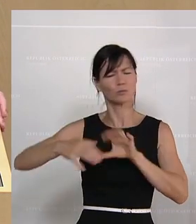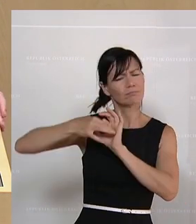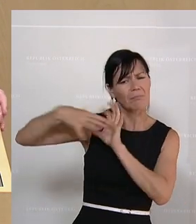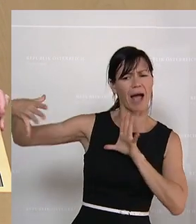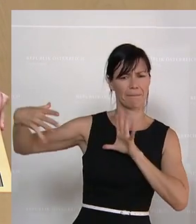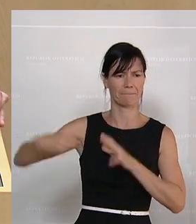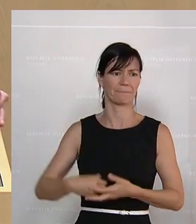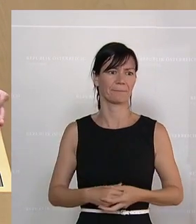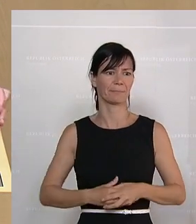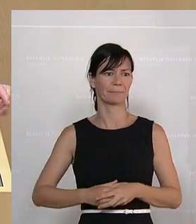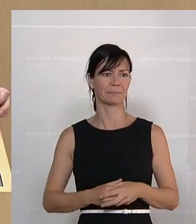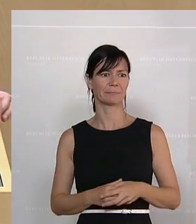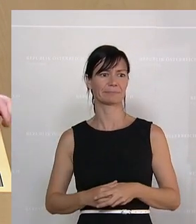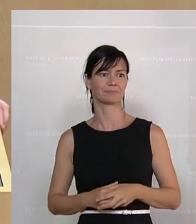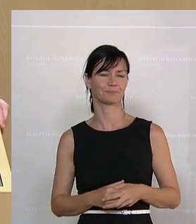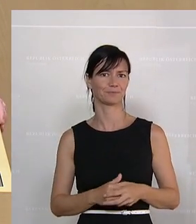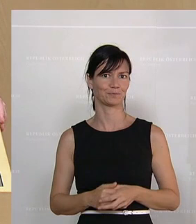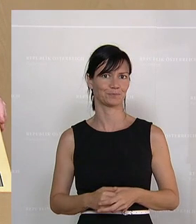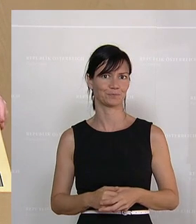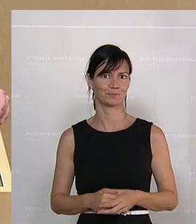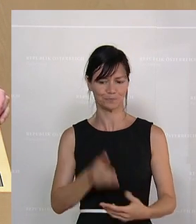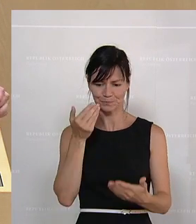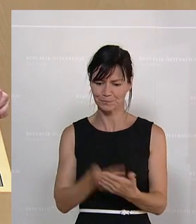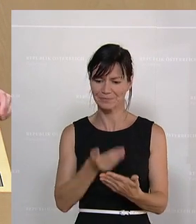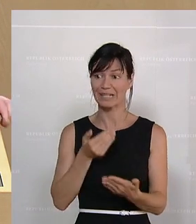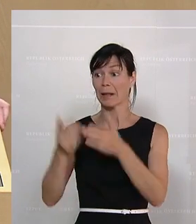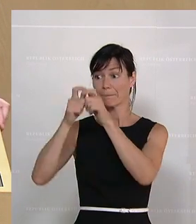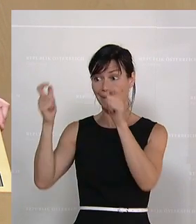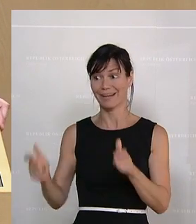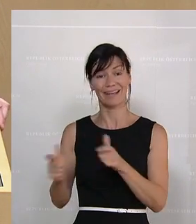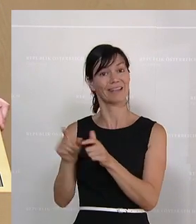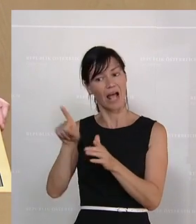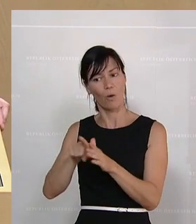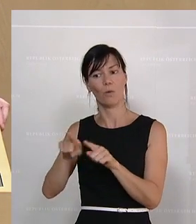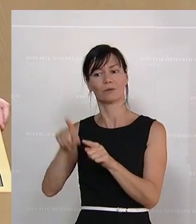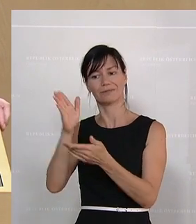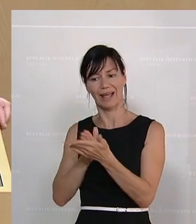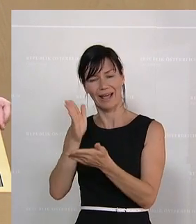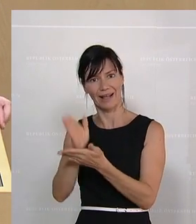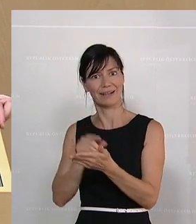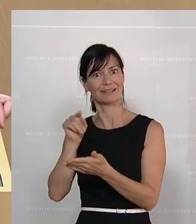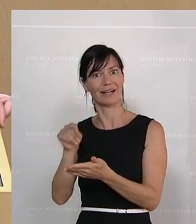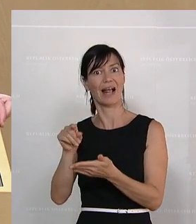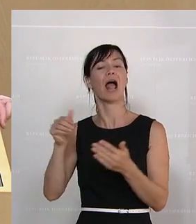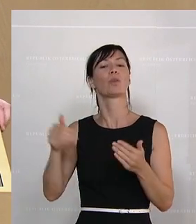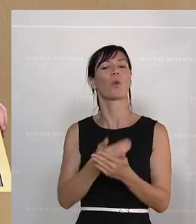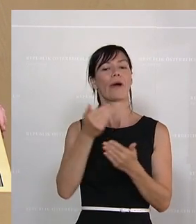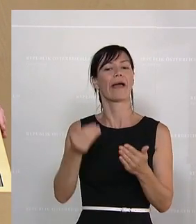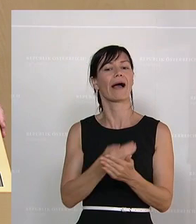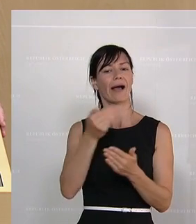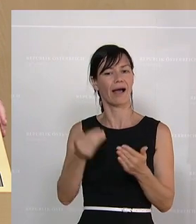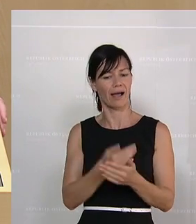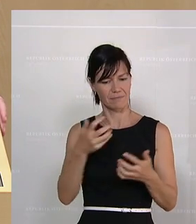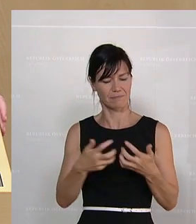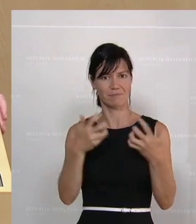dementsprechend ist auch ein teil dieses paket das erneuerbare-wärme-gesetz wo es darum geht dass wir